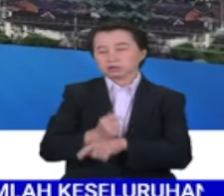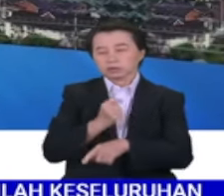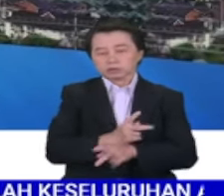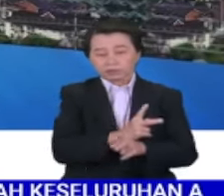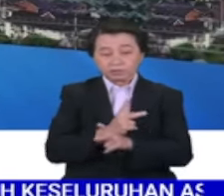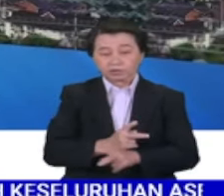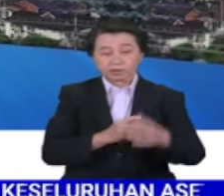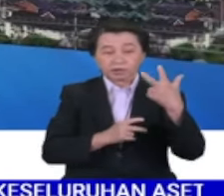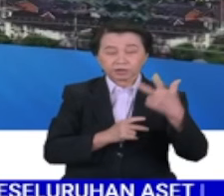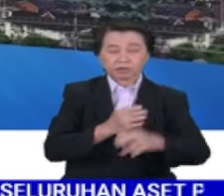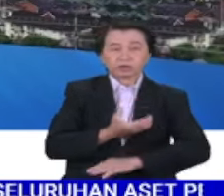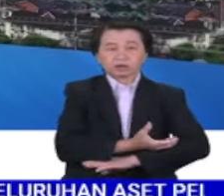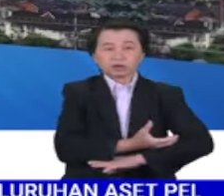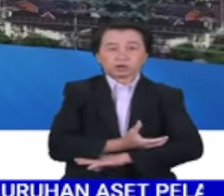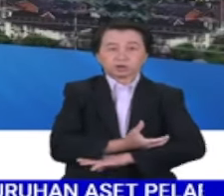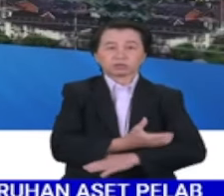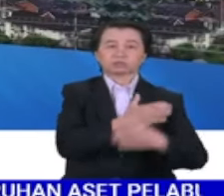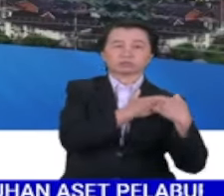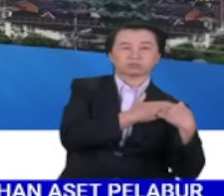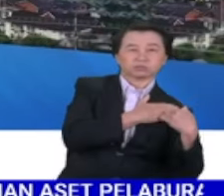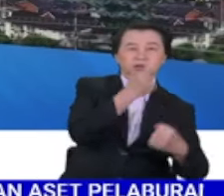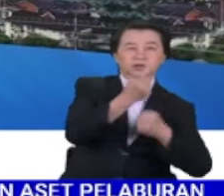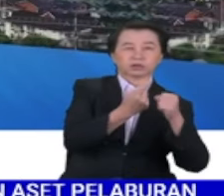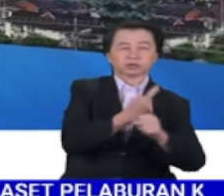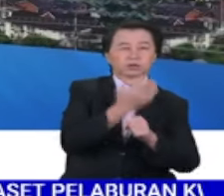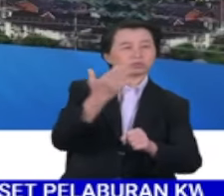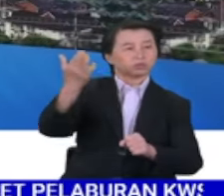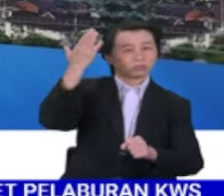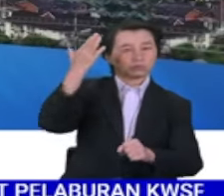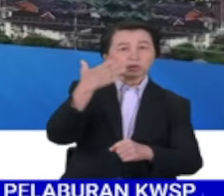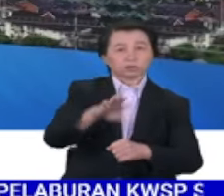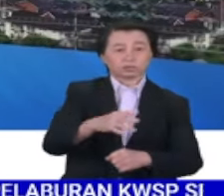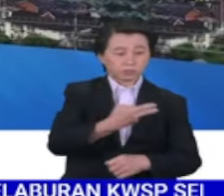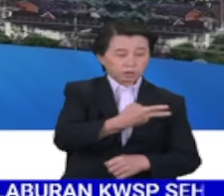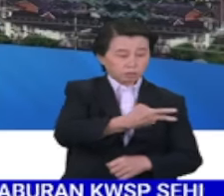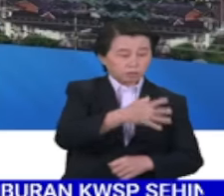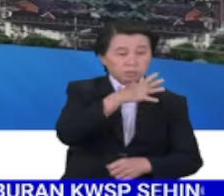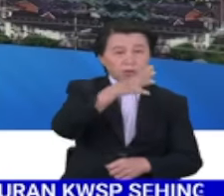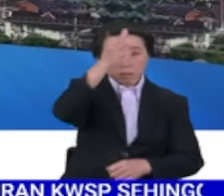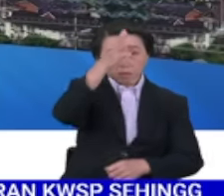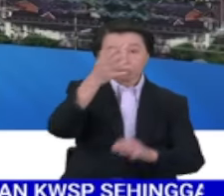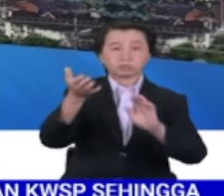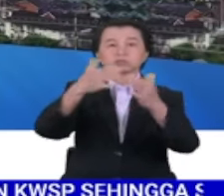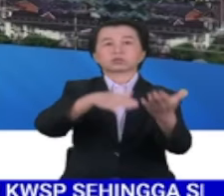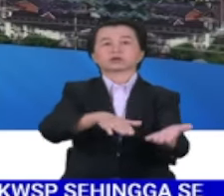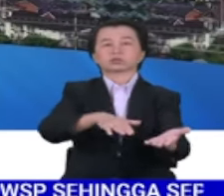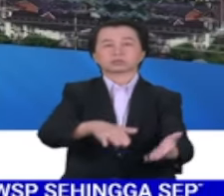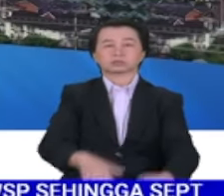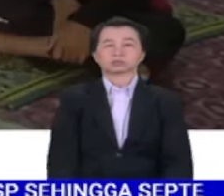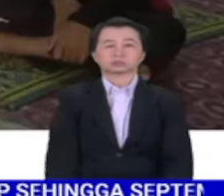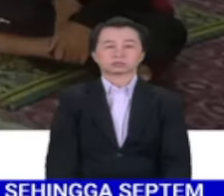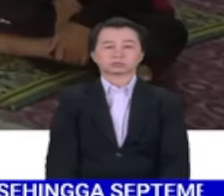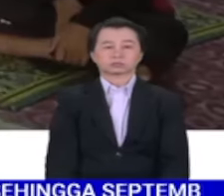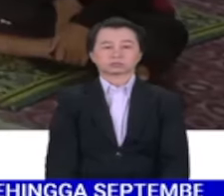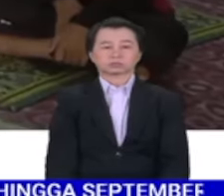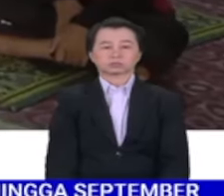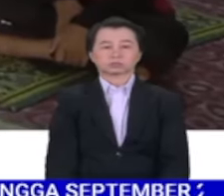menjaga 3 cucu dipikul sejak tahun lalu selepas kedua ibu bapak kanak-kanak itu meninggal dunia